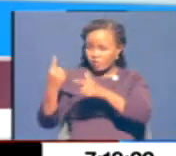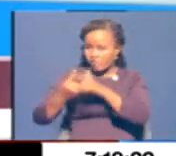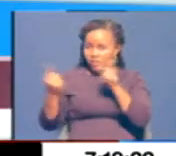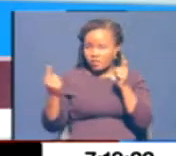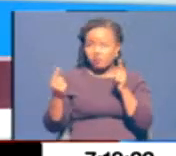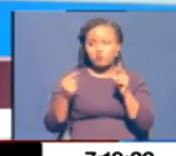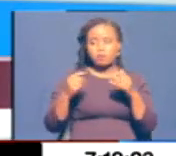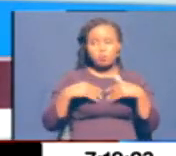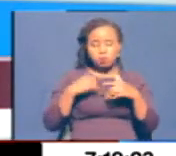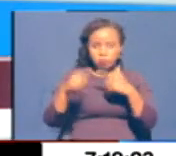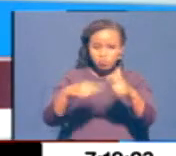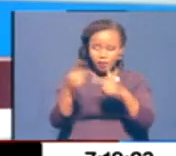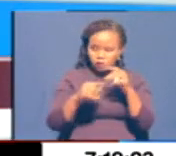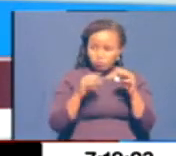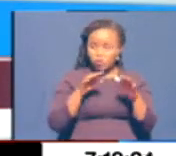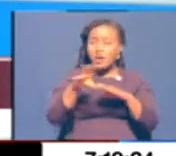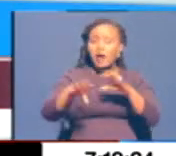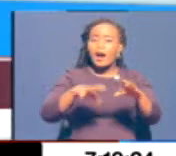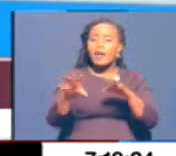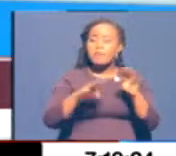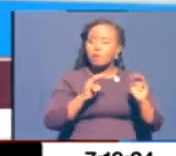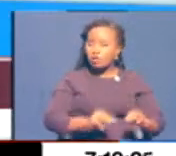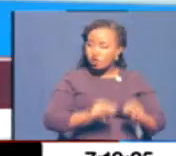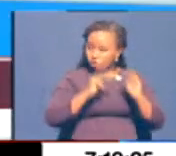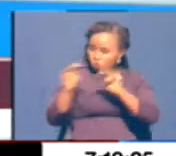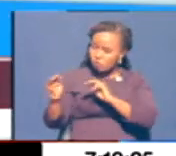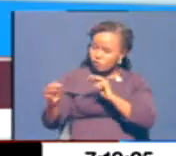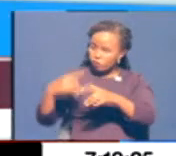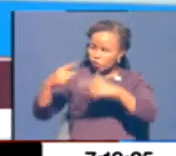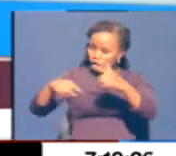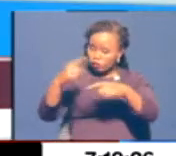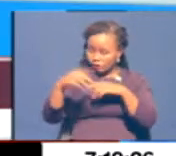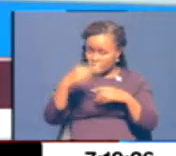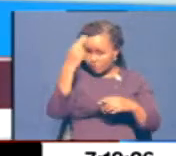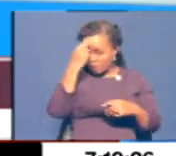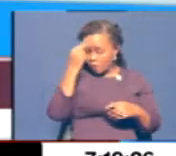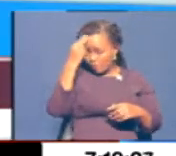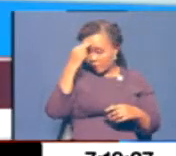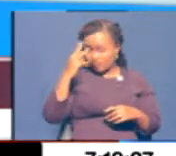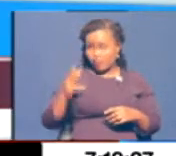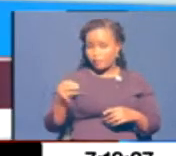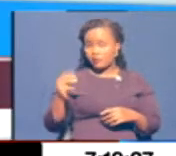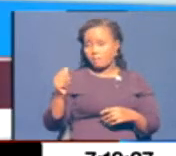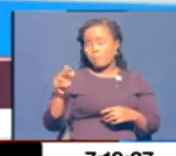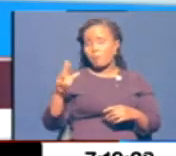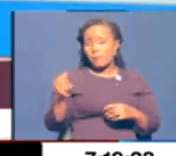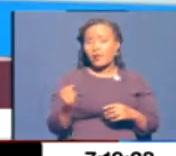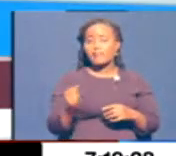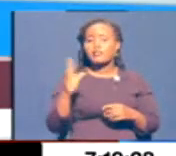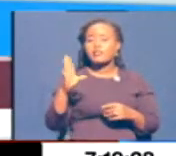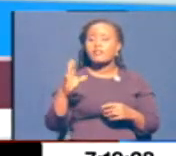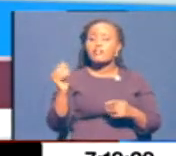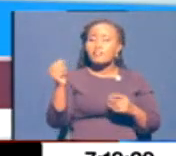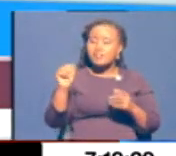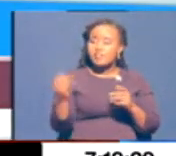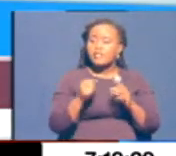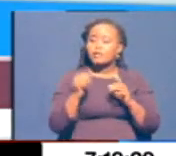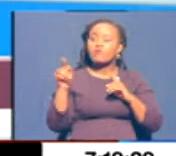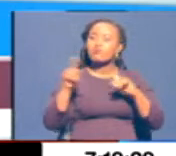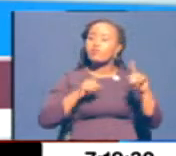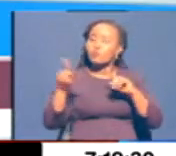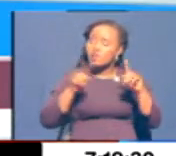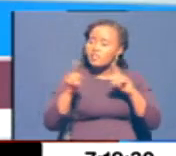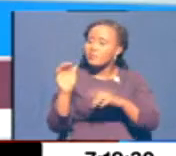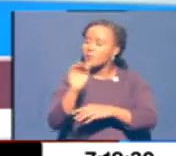katika hifadhi ya kitaifa ya wanyamapori ya Masai Mara. Waziri wa Utalii Najib Balala anawahimiza watalii wa kimataifa kuja humu